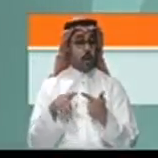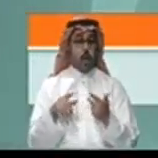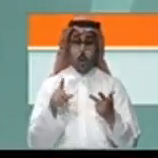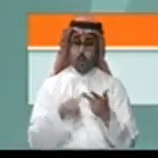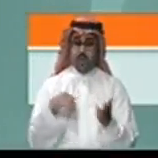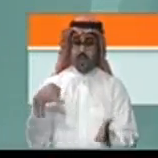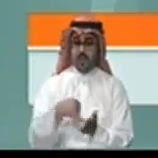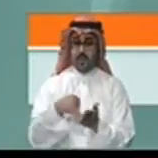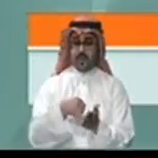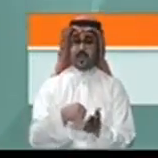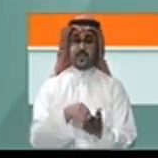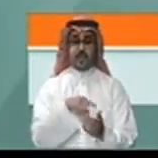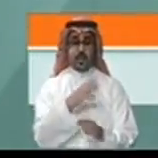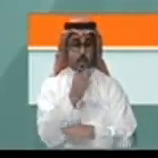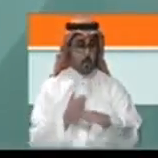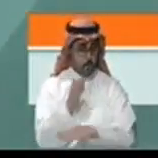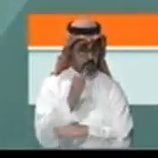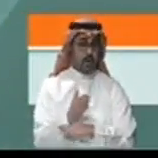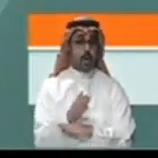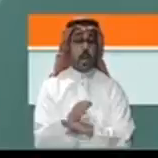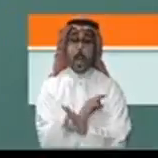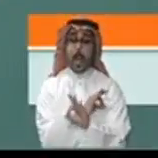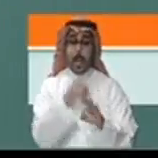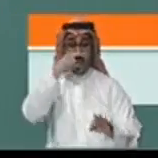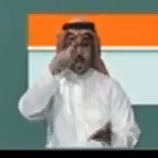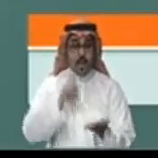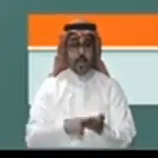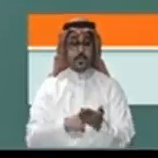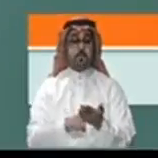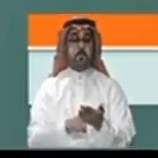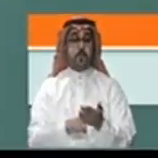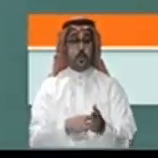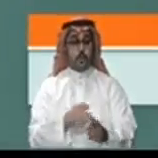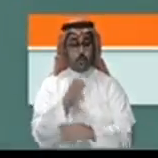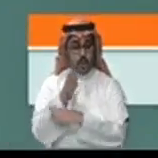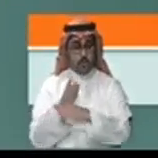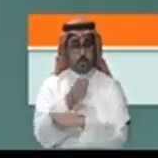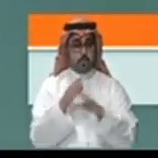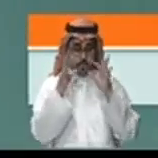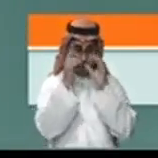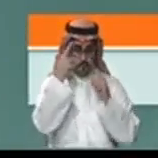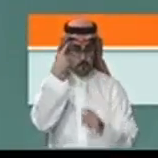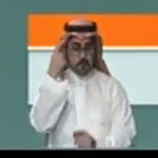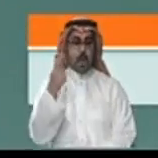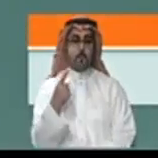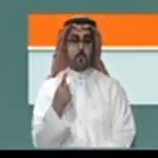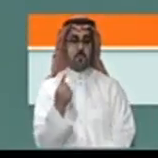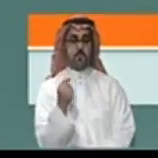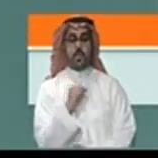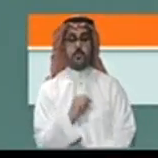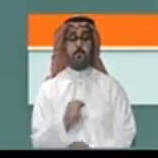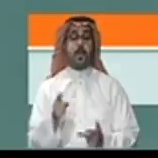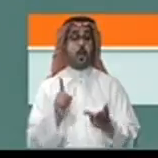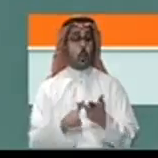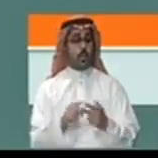القيادة بشكل عام وأيضا سلاح المدفعية، تعظيم دور صناعة القرار العسكري القائد العسكري من خلال دور منسق النيران في